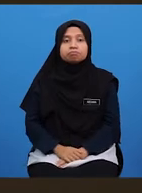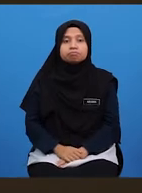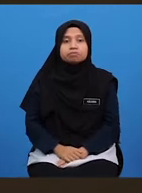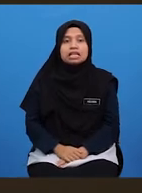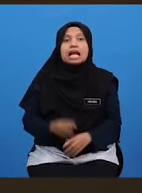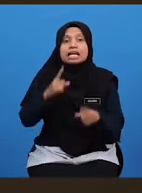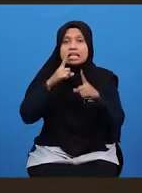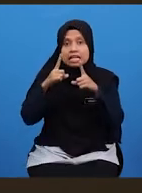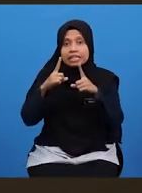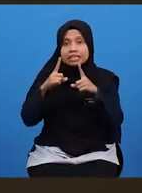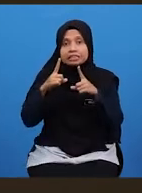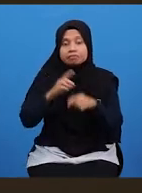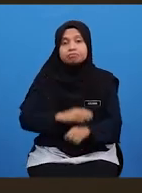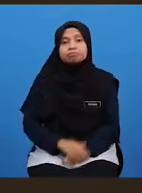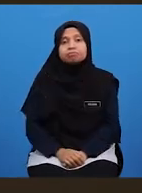lilin,